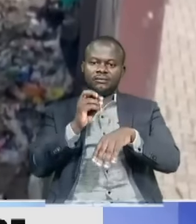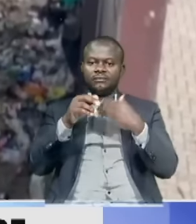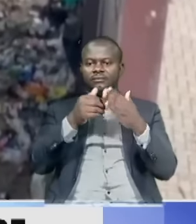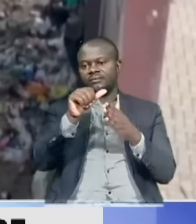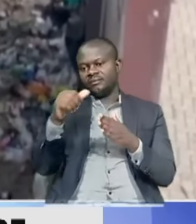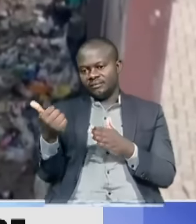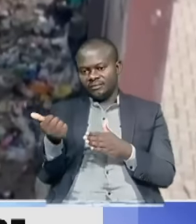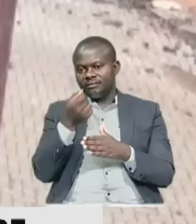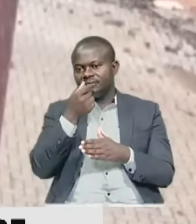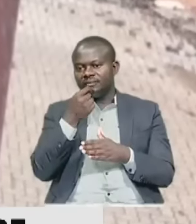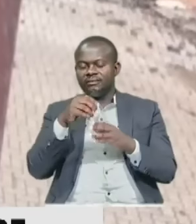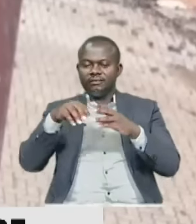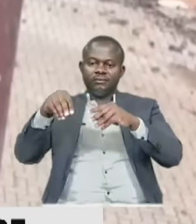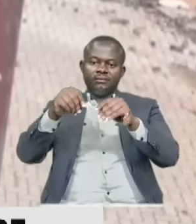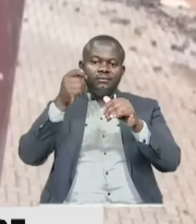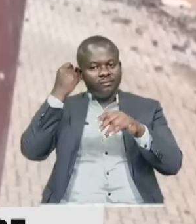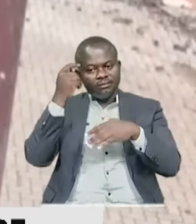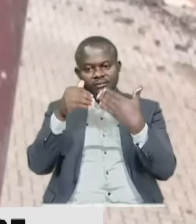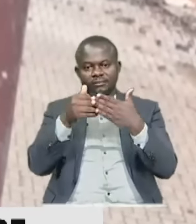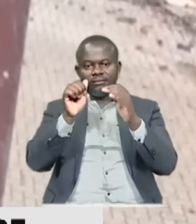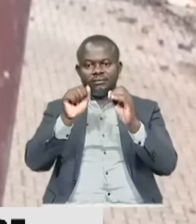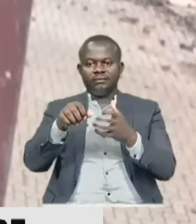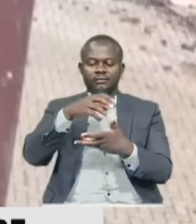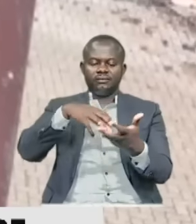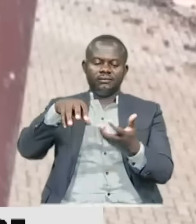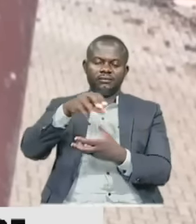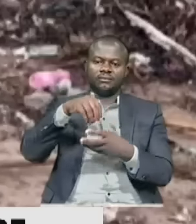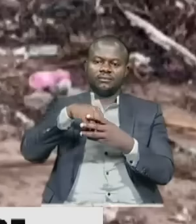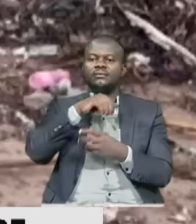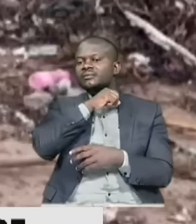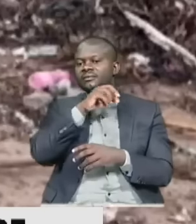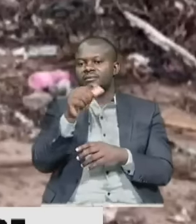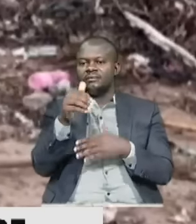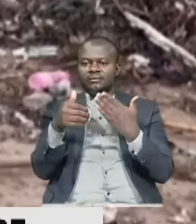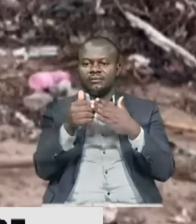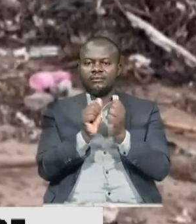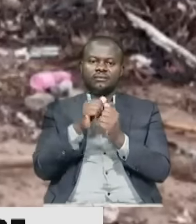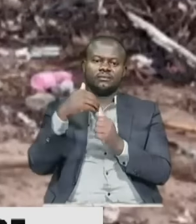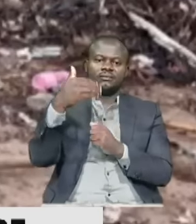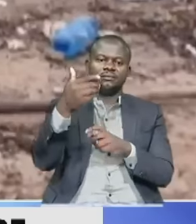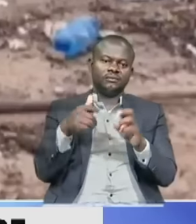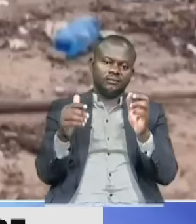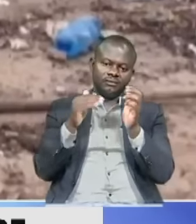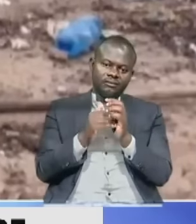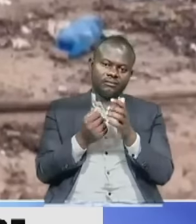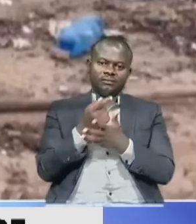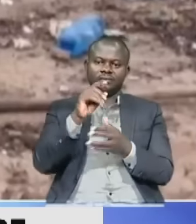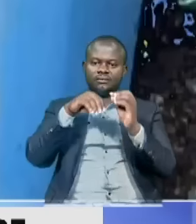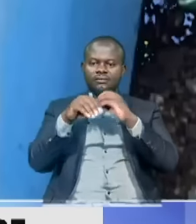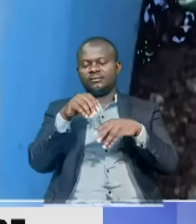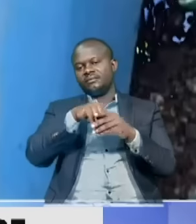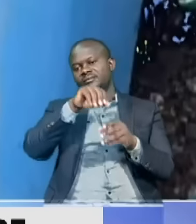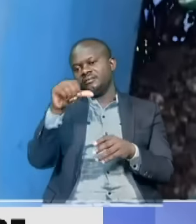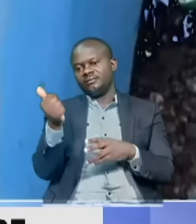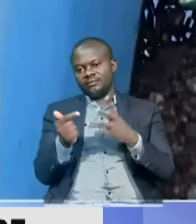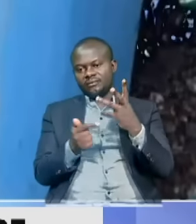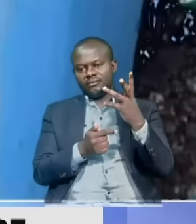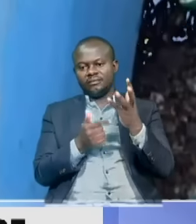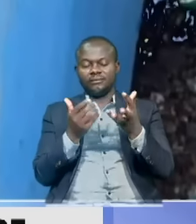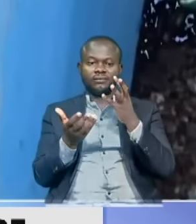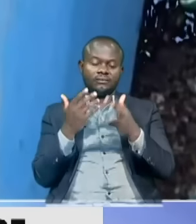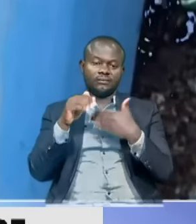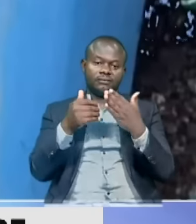wenda imiti y'amafu birumvikana ishobora kwivanga mu wa mwanda wundi ugenda kandi bakawubyaza umusaruro mu bindi bigize